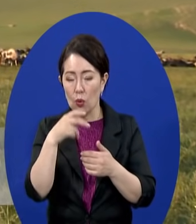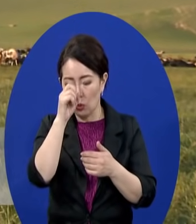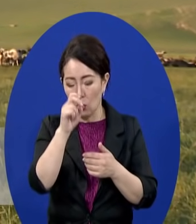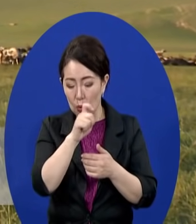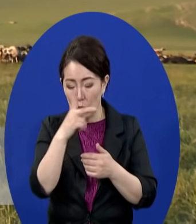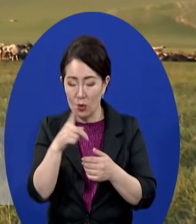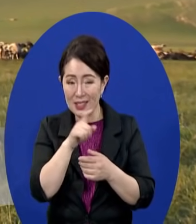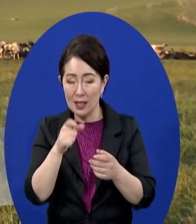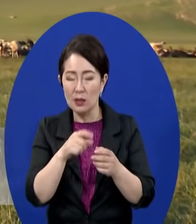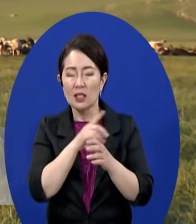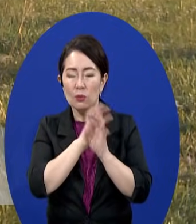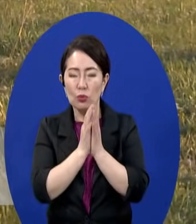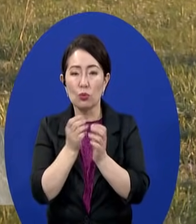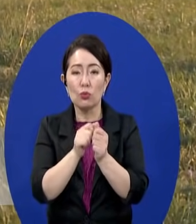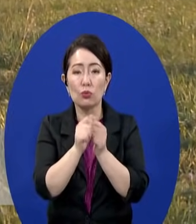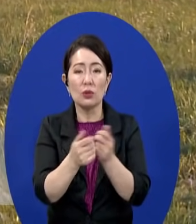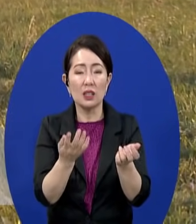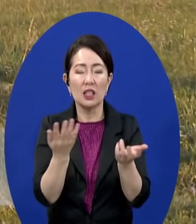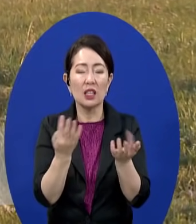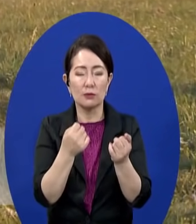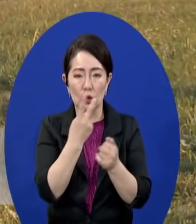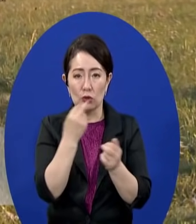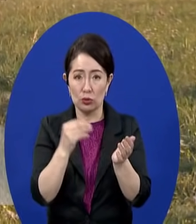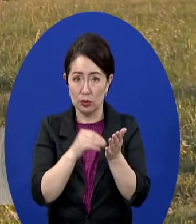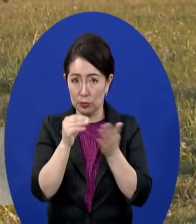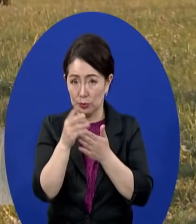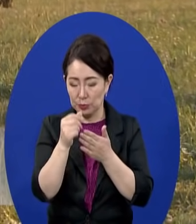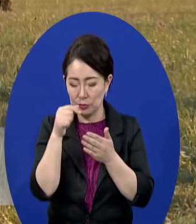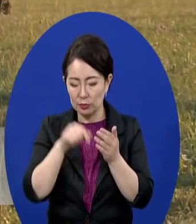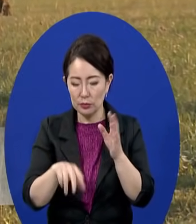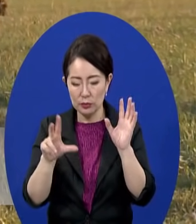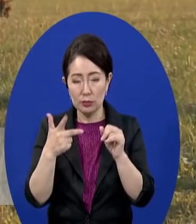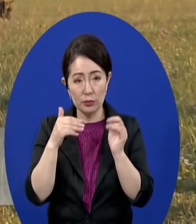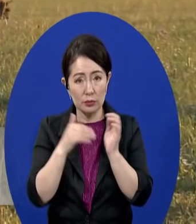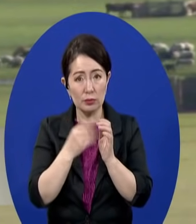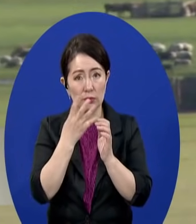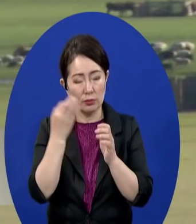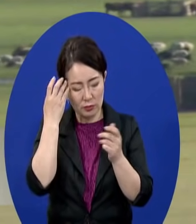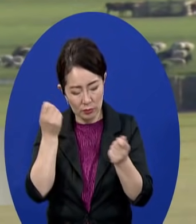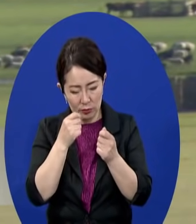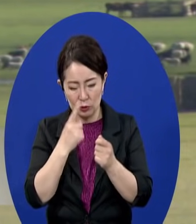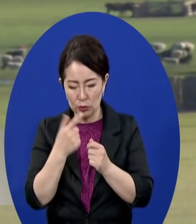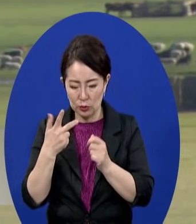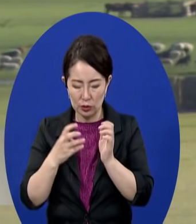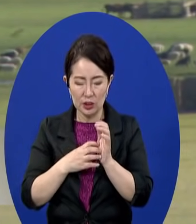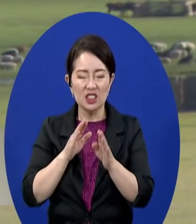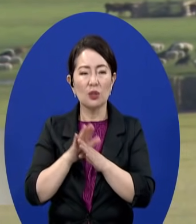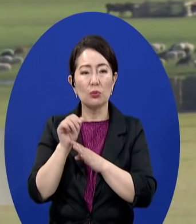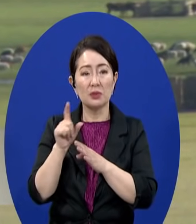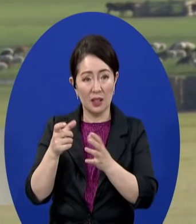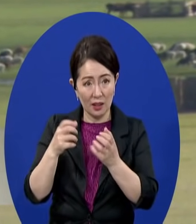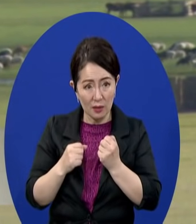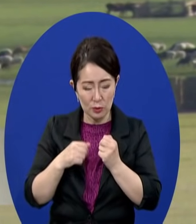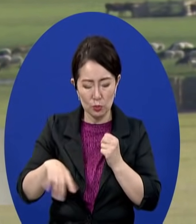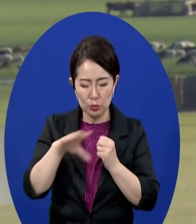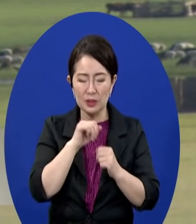нийт 200 тэрбум төгрөгийг төсөвлөсөн, одоогоор 13400 малчин 139 тэрбум төгрөгийн зээл авсан байна. Нийт